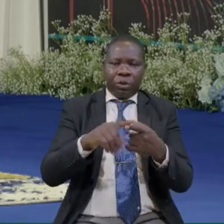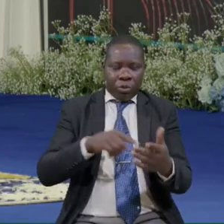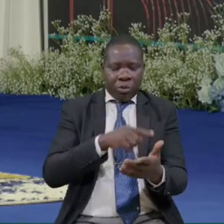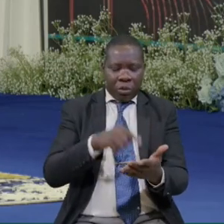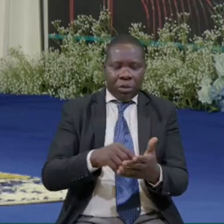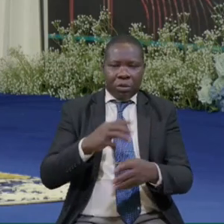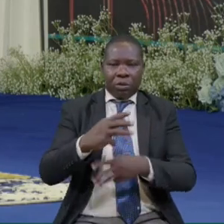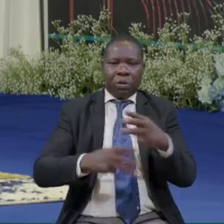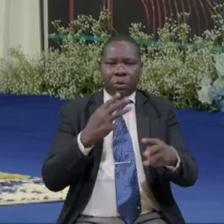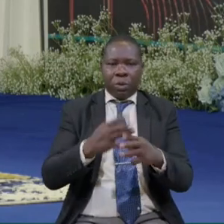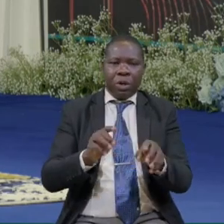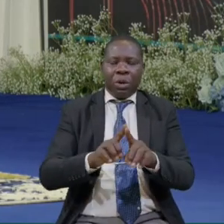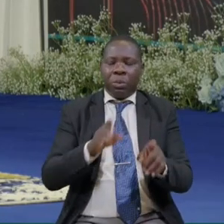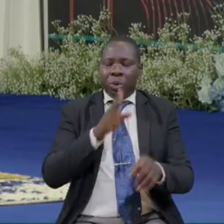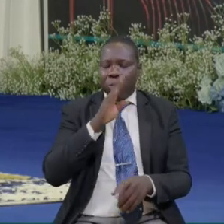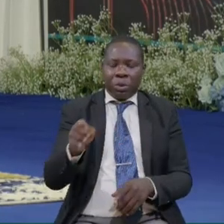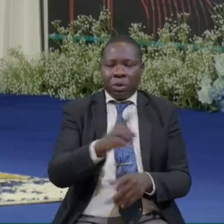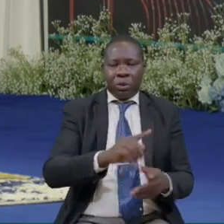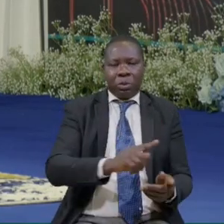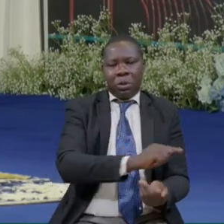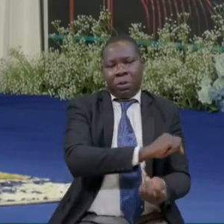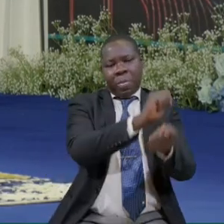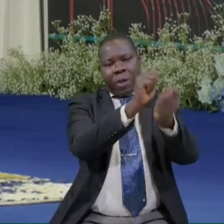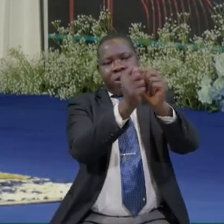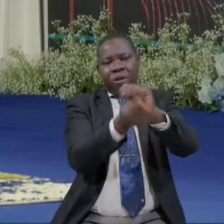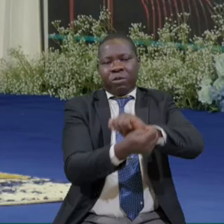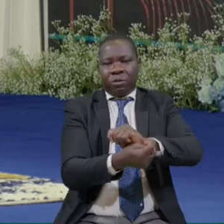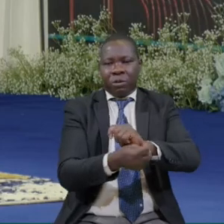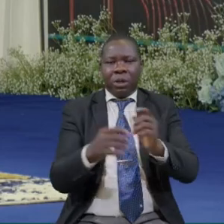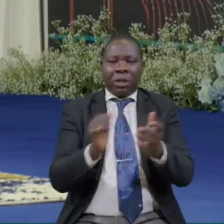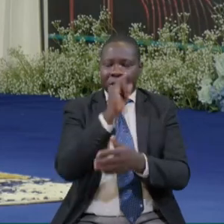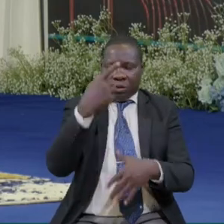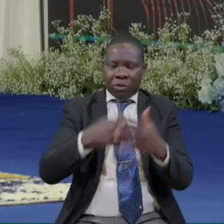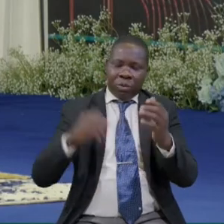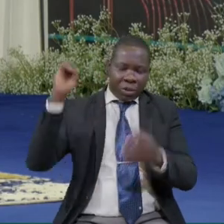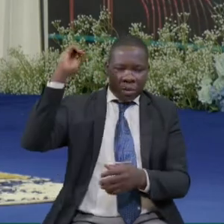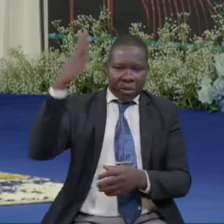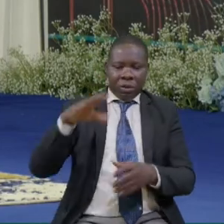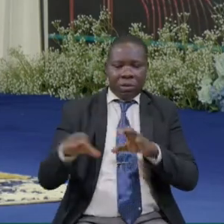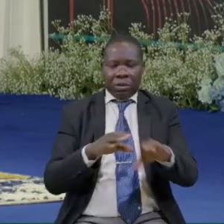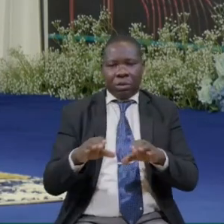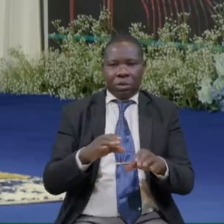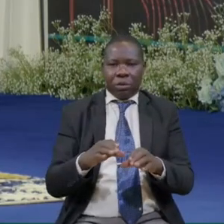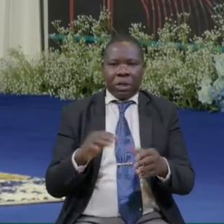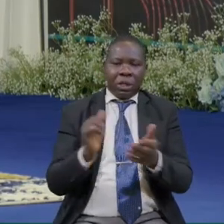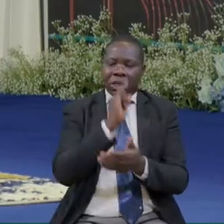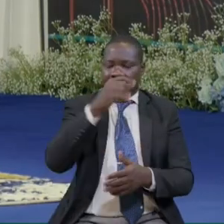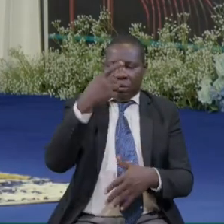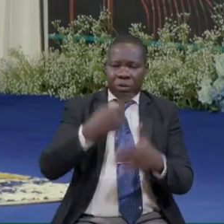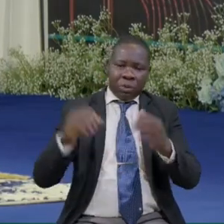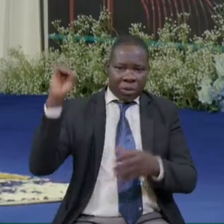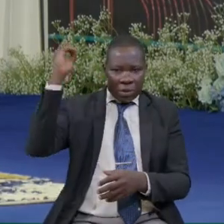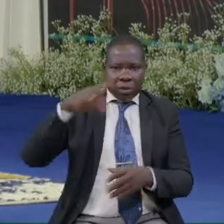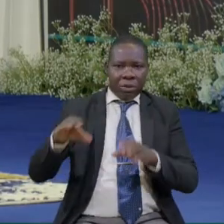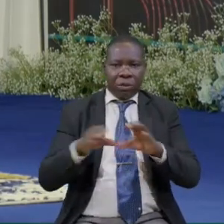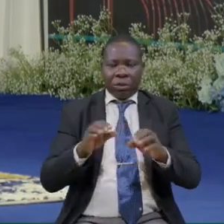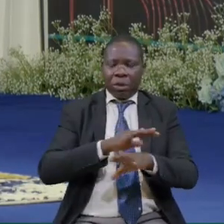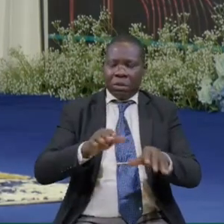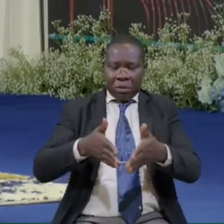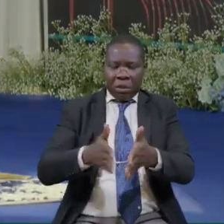présent, mais soyez transformés. C'est ce que la grâce fait. C'est ce que la grâce fait. Ne